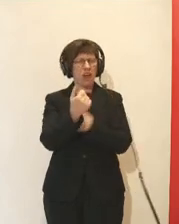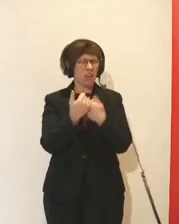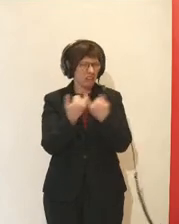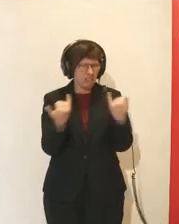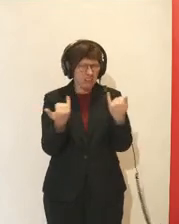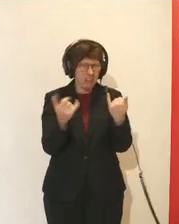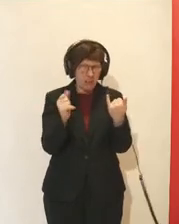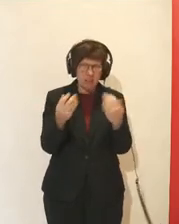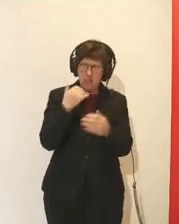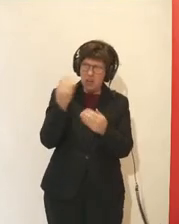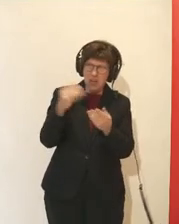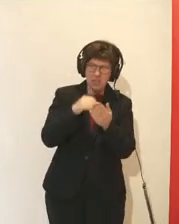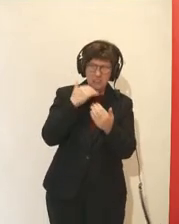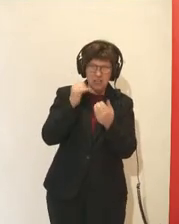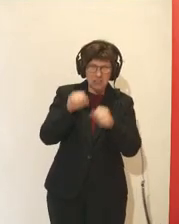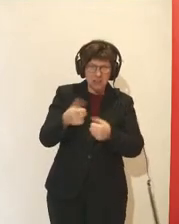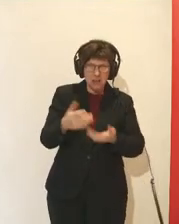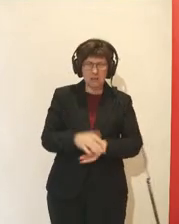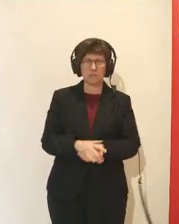sehr zusagt